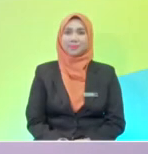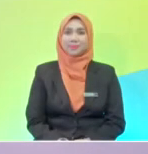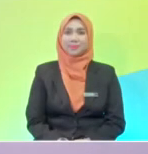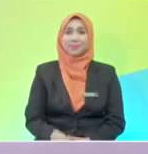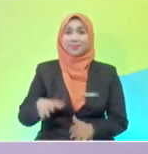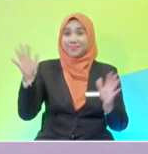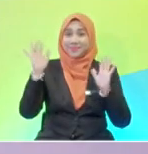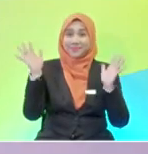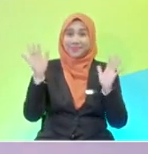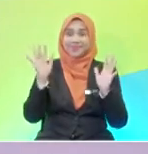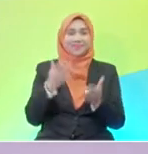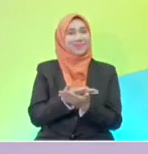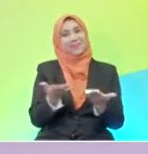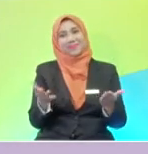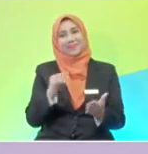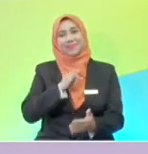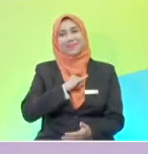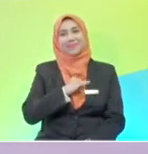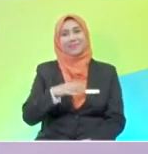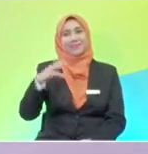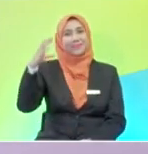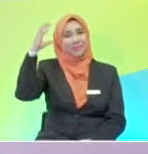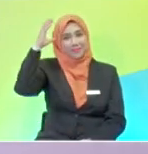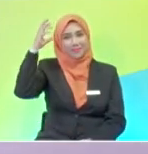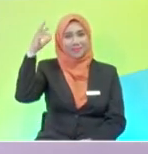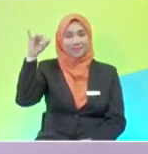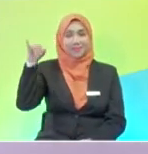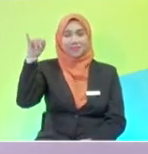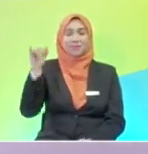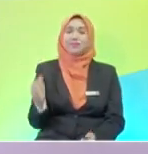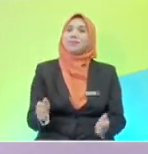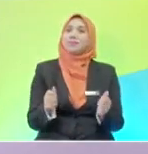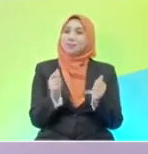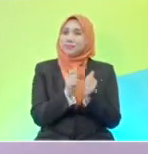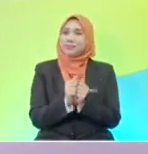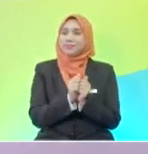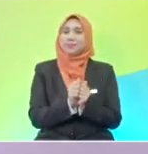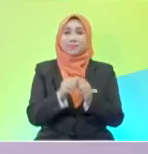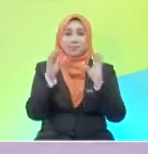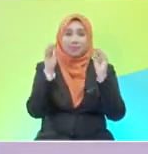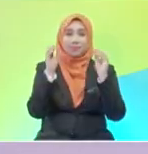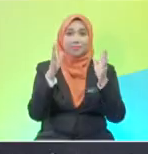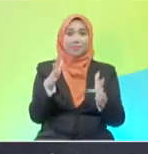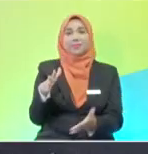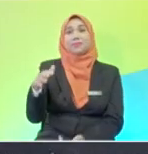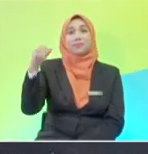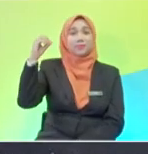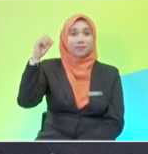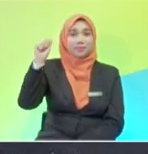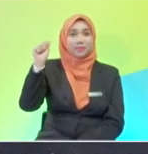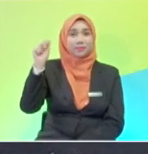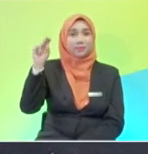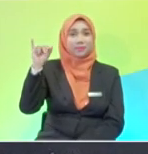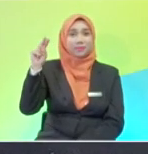Hai semua saya Kris MJ temankan anda di slot Pro sekolah bersama dengan cekgu Nuraini